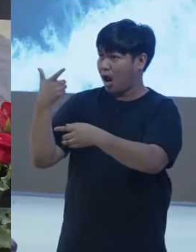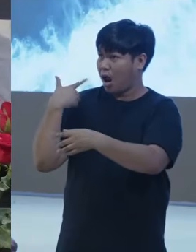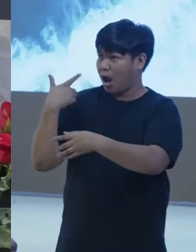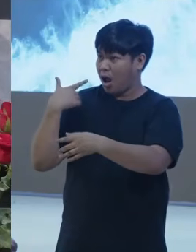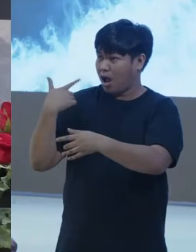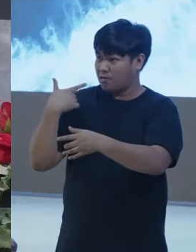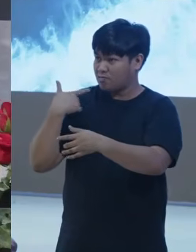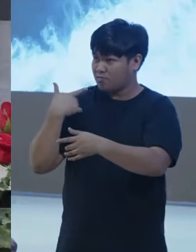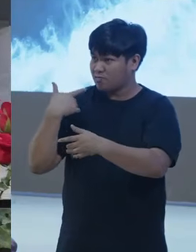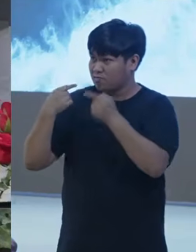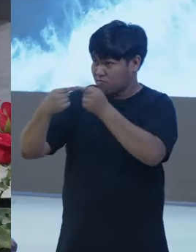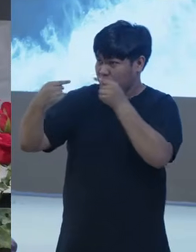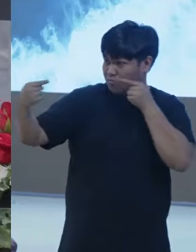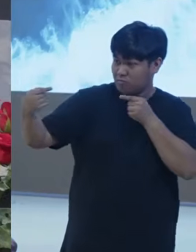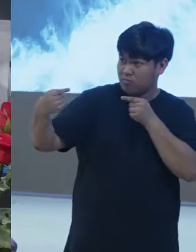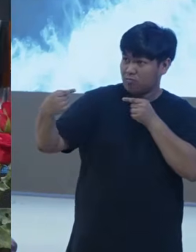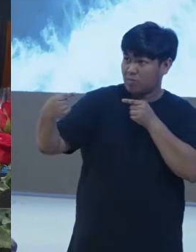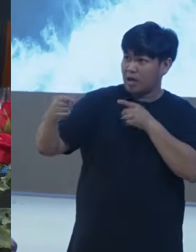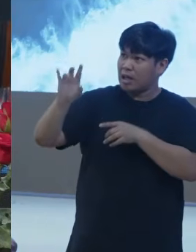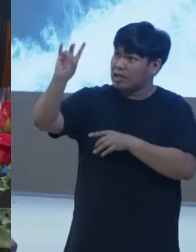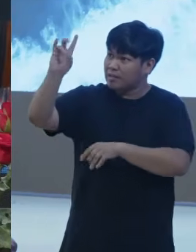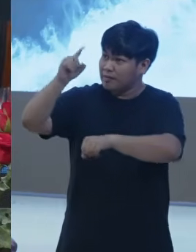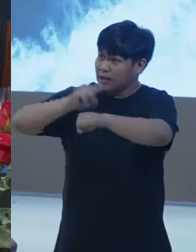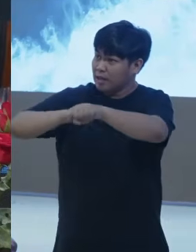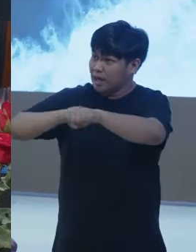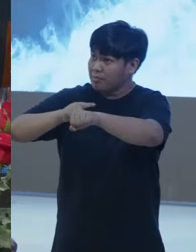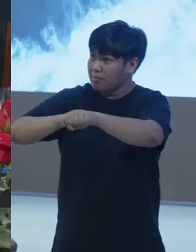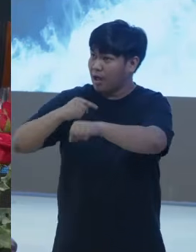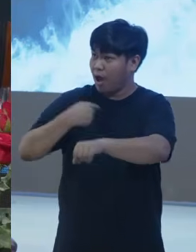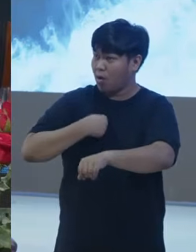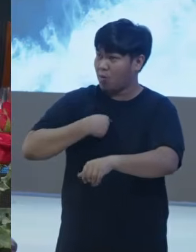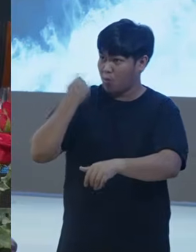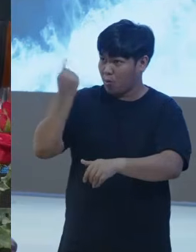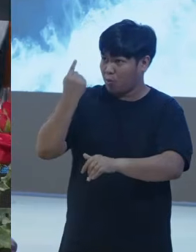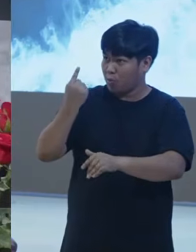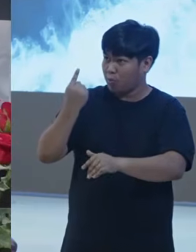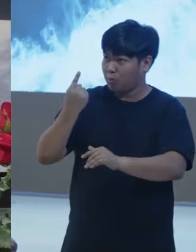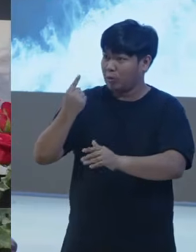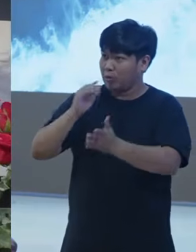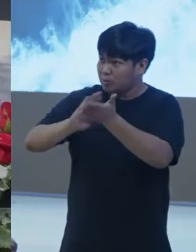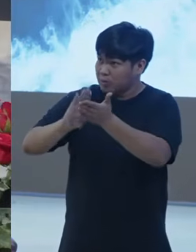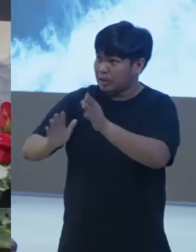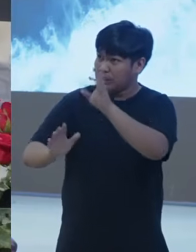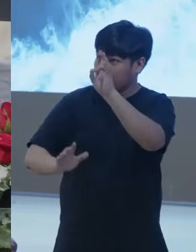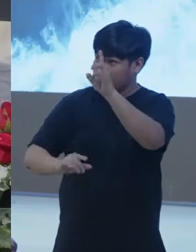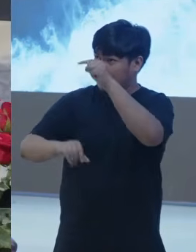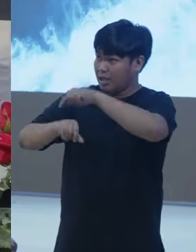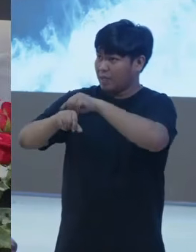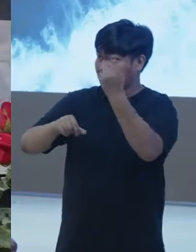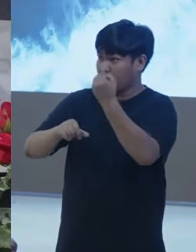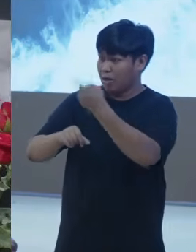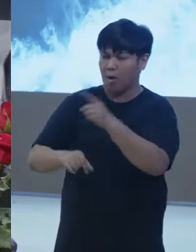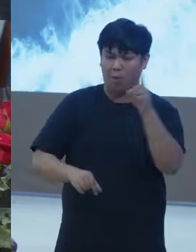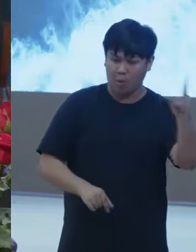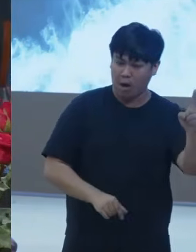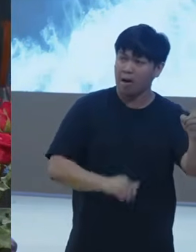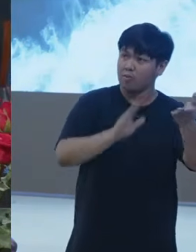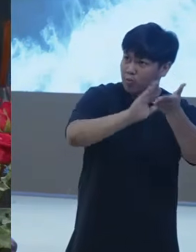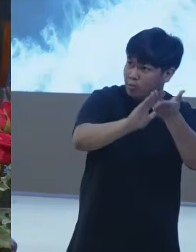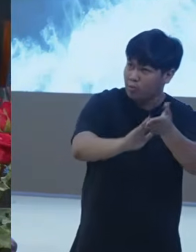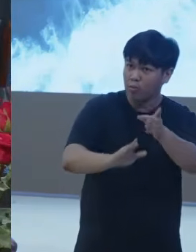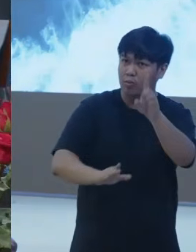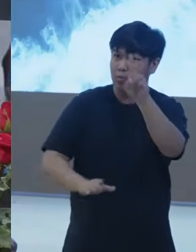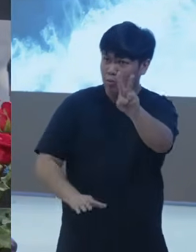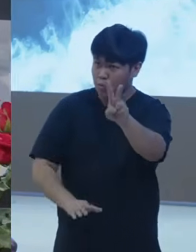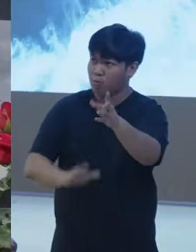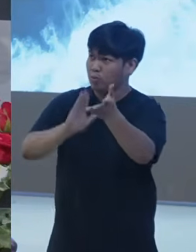may atraso sa akin na 7 times at humingi ng tawad ang aking kapatid, patatawarin ko ba